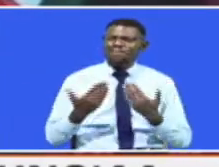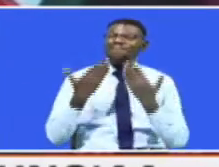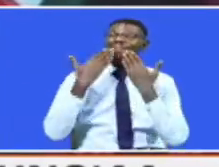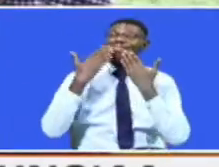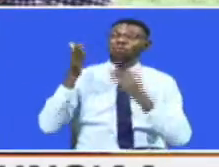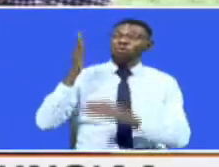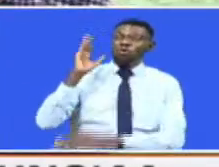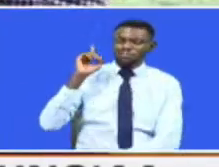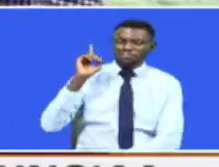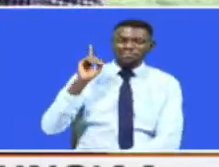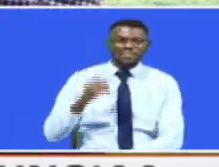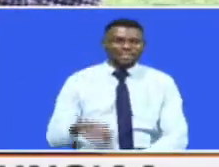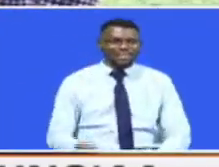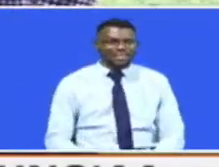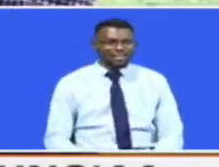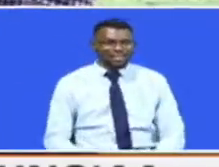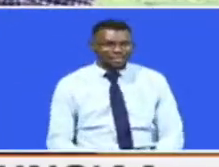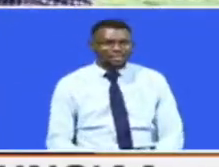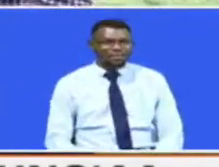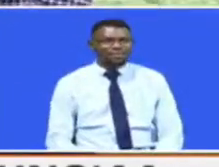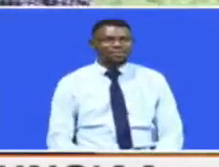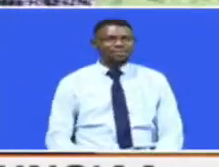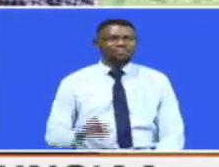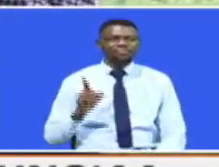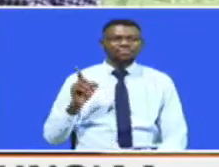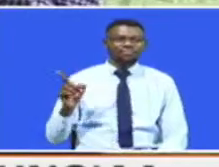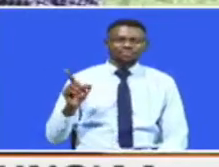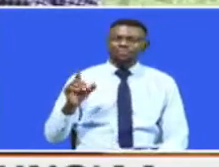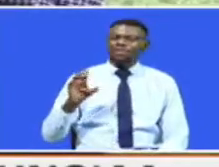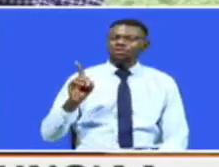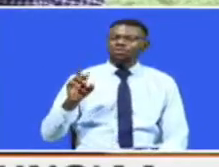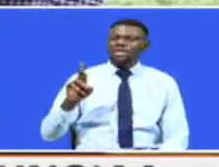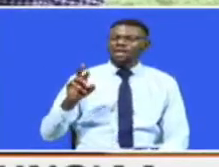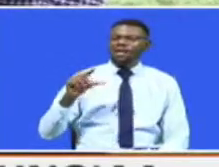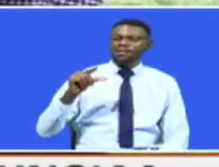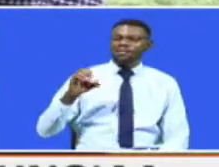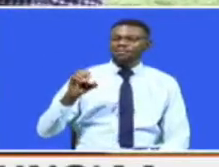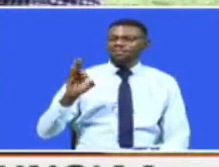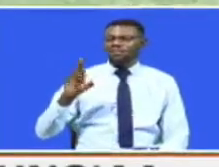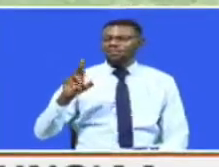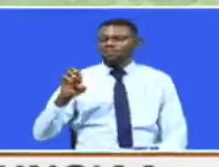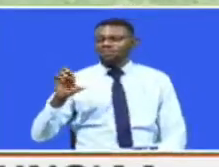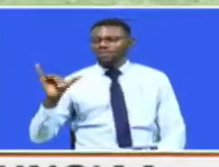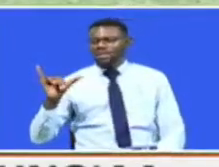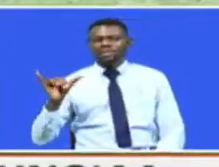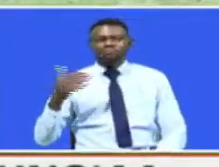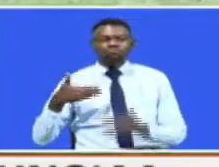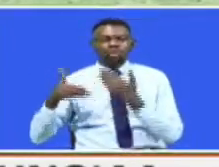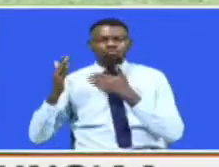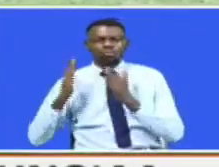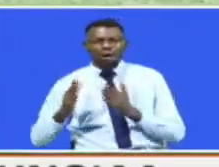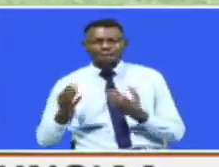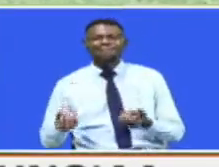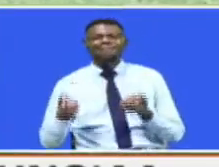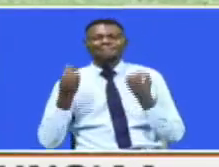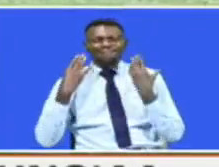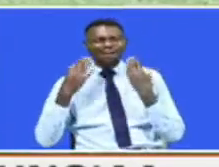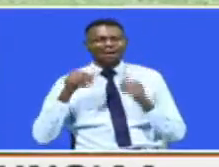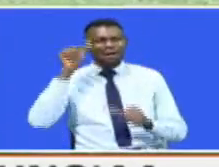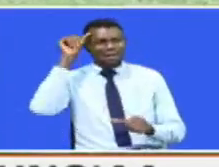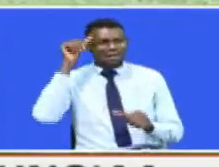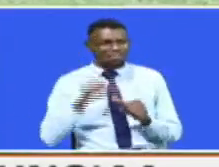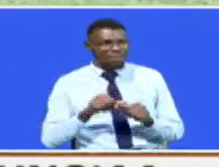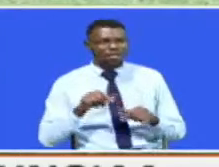Mwenyezi Mungu. Daktari Geoffrey ni mwanahistoria, anafahamu fika Somaliland. Hapa anatufahamisha